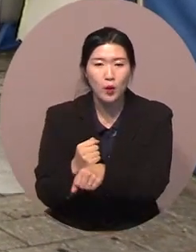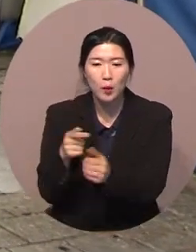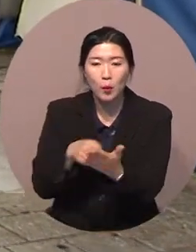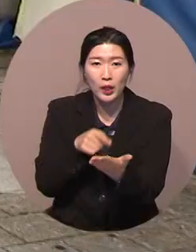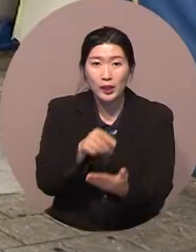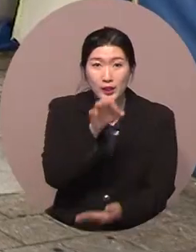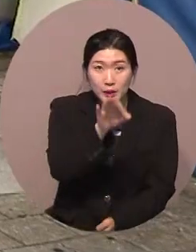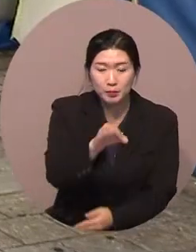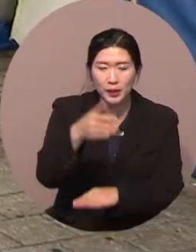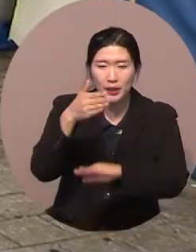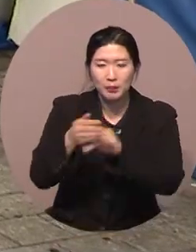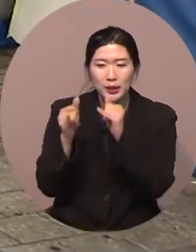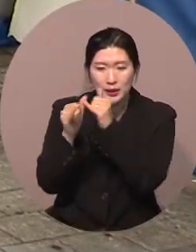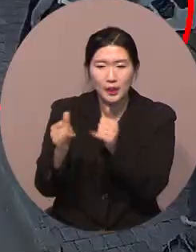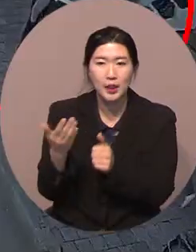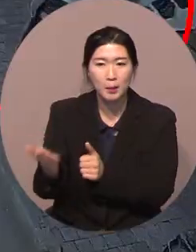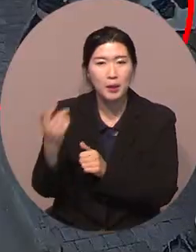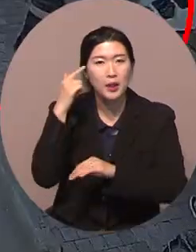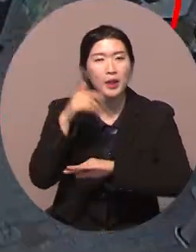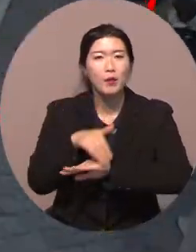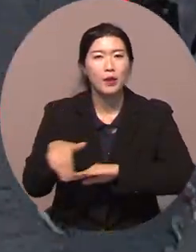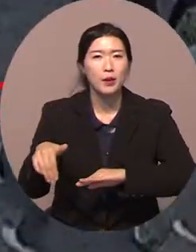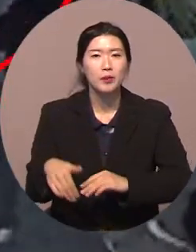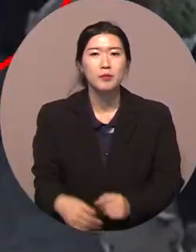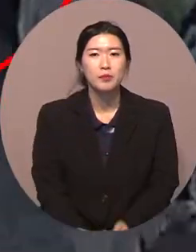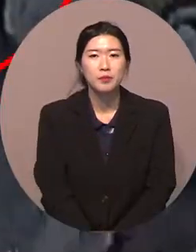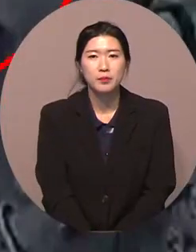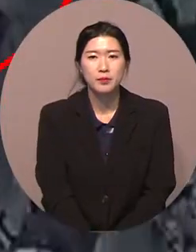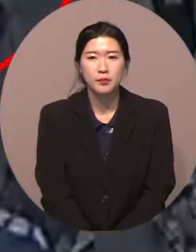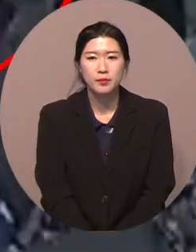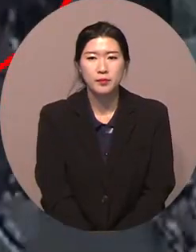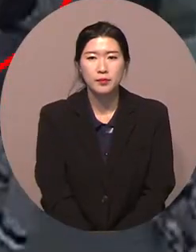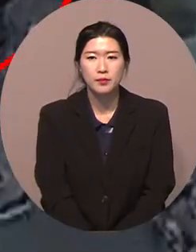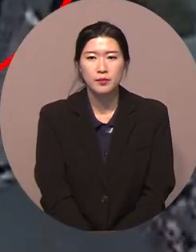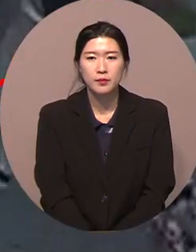신고 보상금과 감사장 전달을 검토하고 있습니다. MBC 뉴스 김성국입니다.